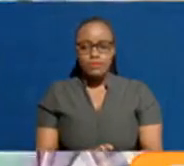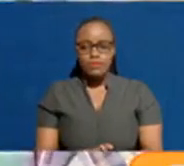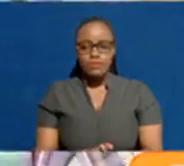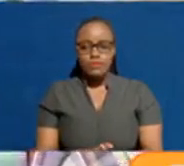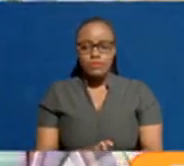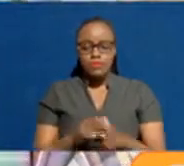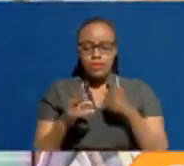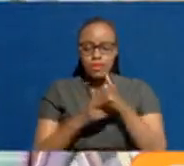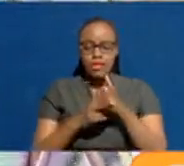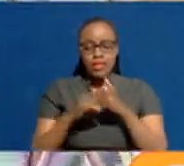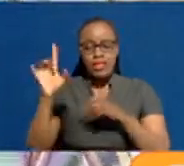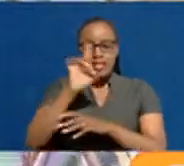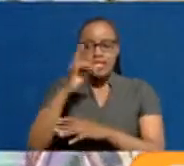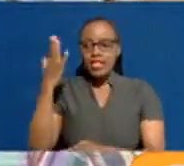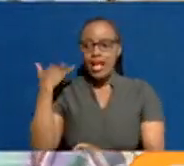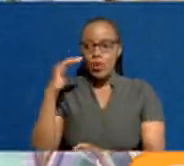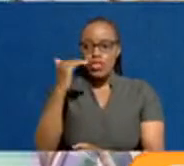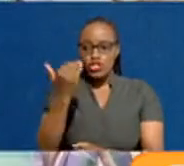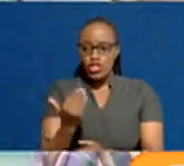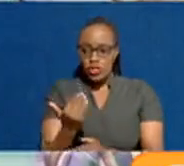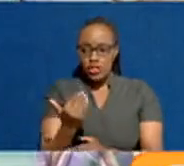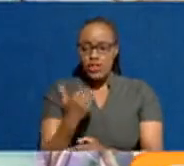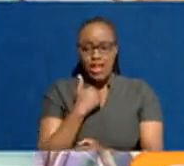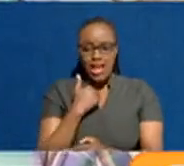Siku saba iliyopita hii mtoto